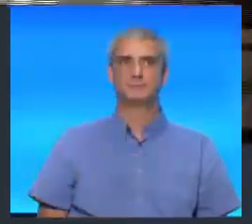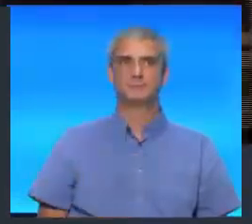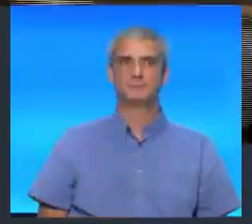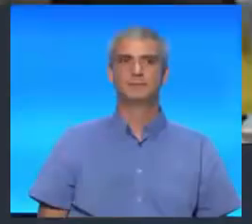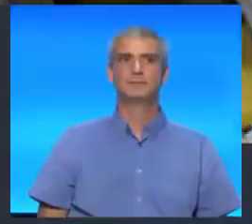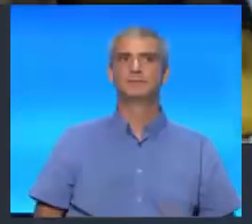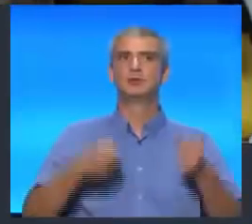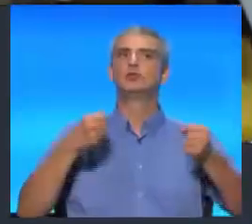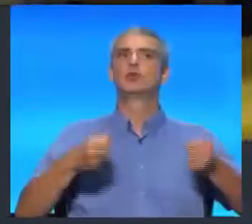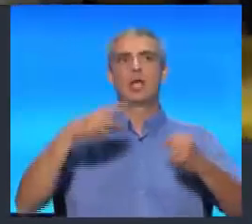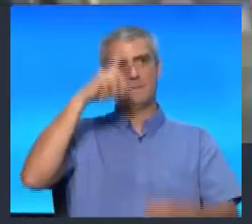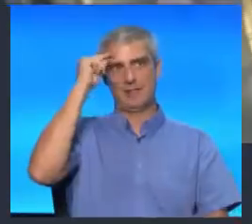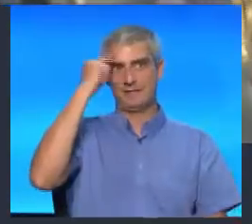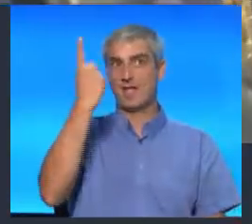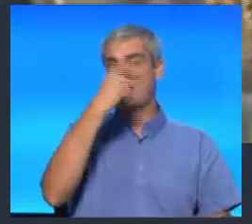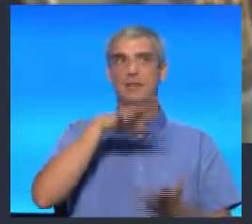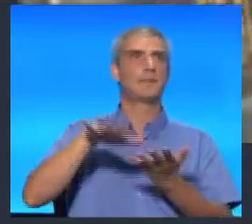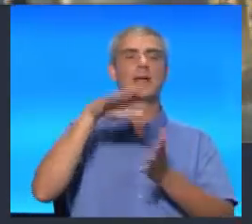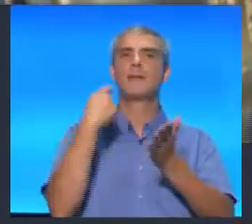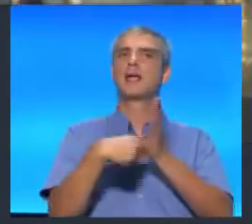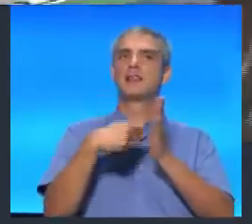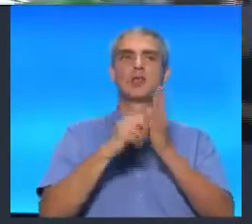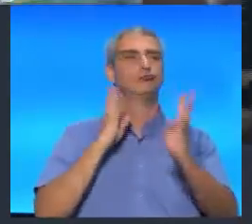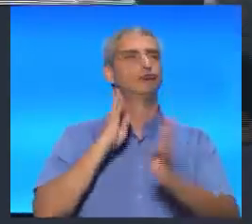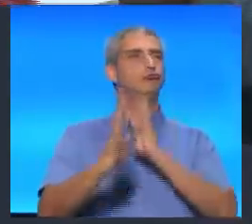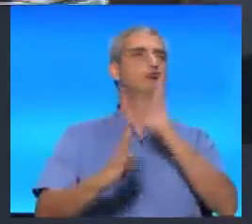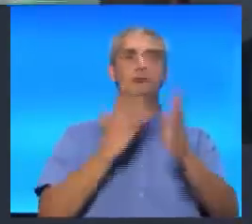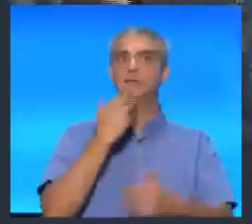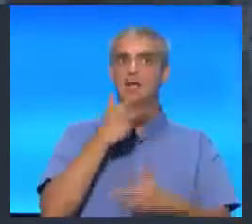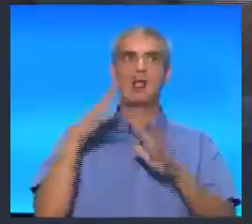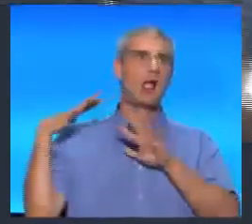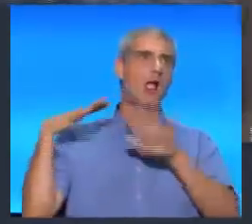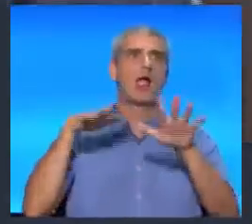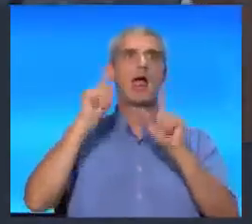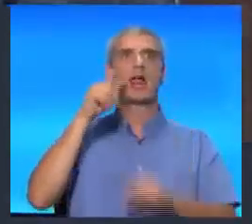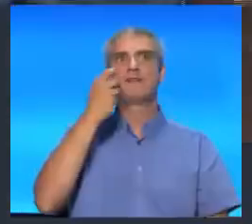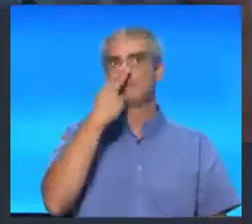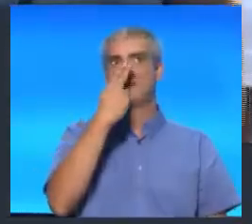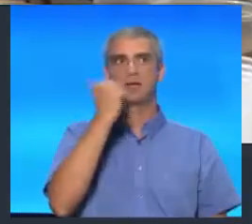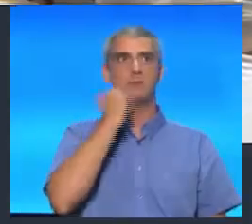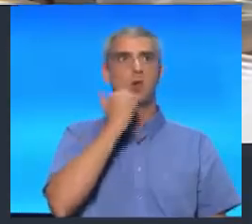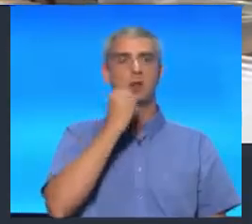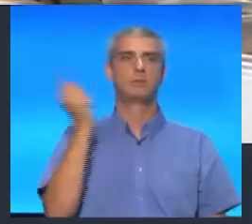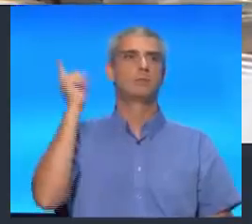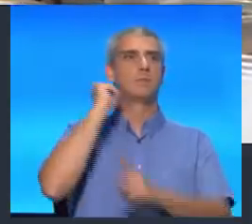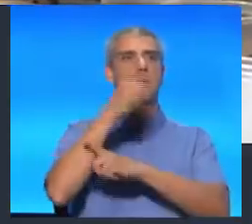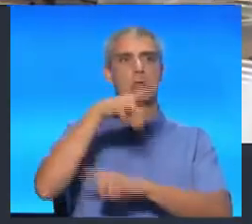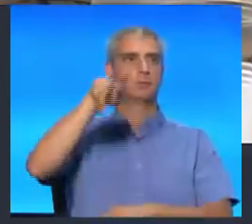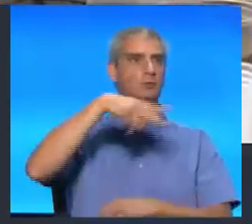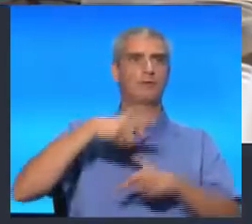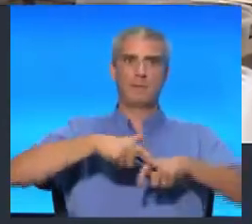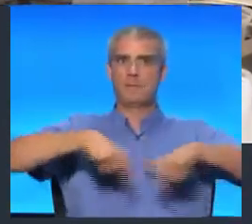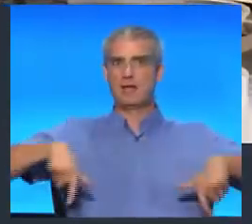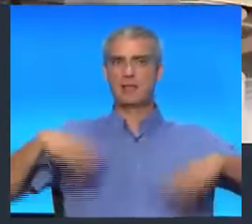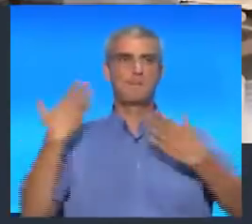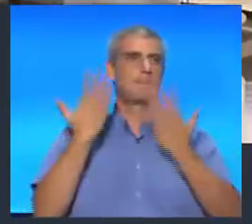שוק הקרמל בתל אביב, אחד ממתחמי הקניות התוססים בישראל, מושך אלפי מבקרים ביום. הם יורדים מהמלון, מסתובבים עם בגד ים, עם